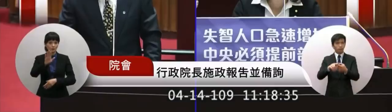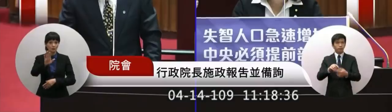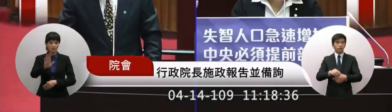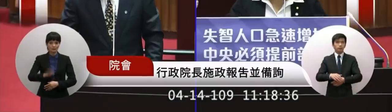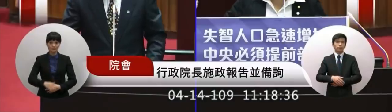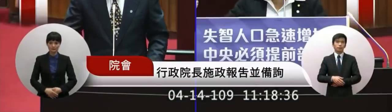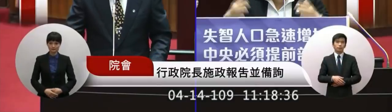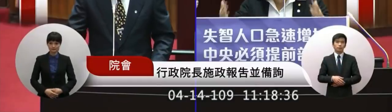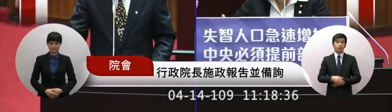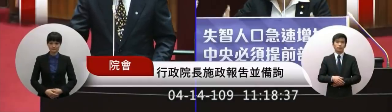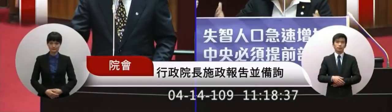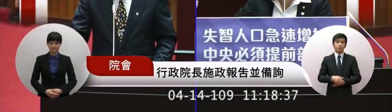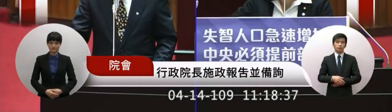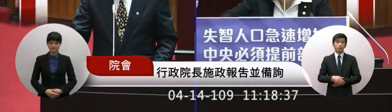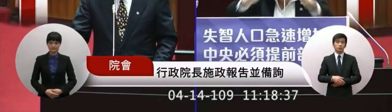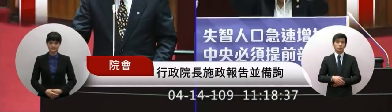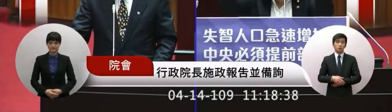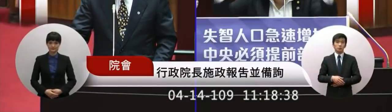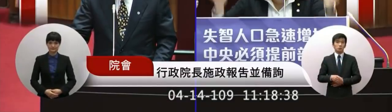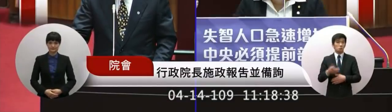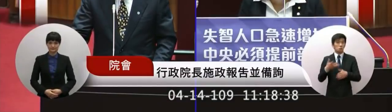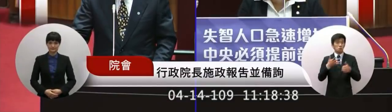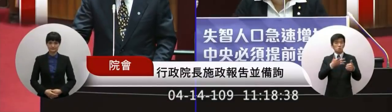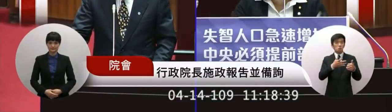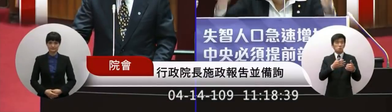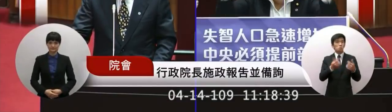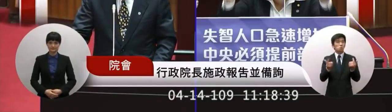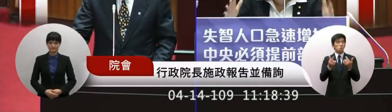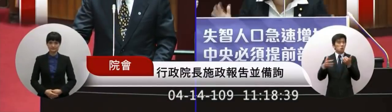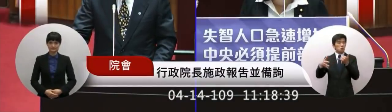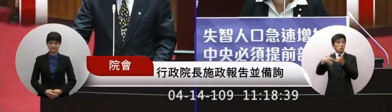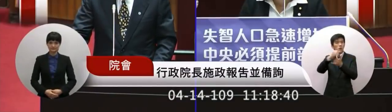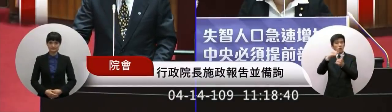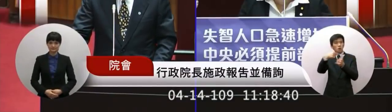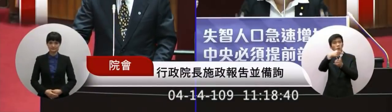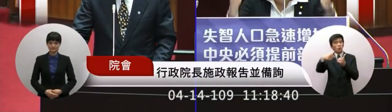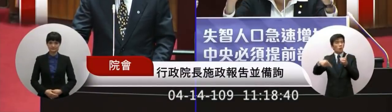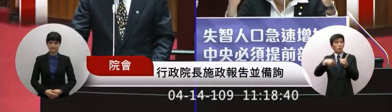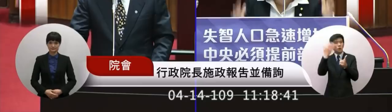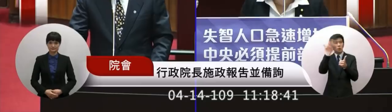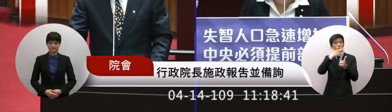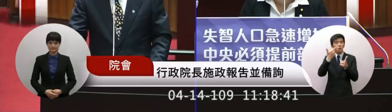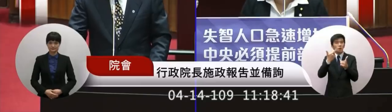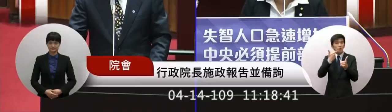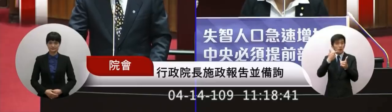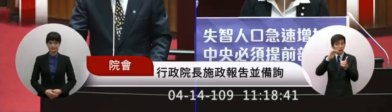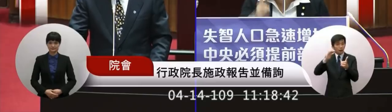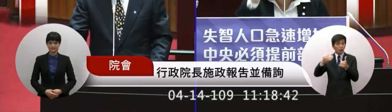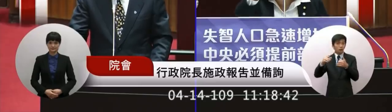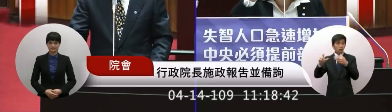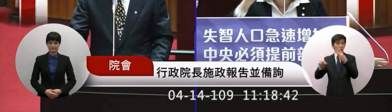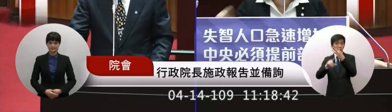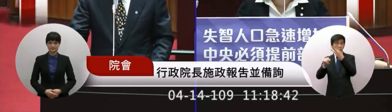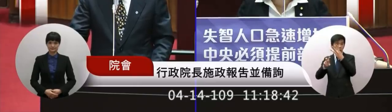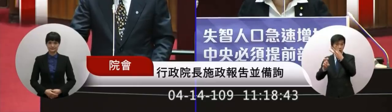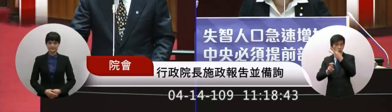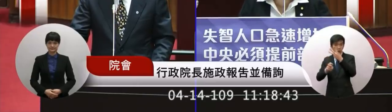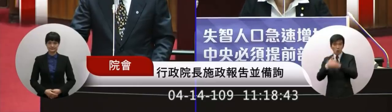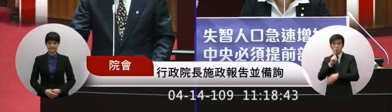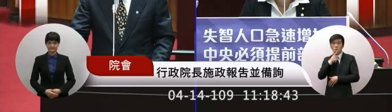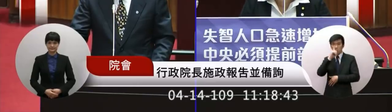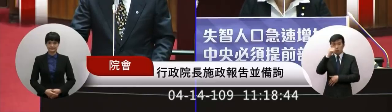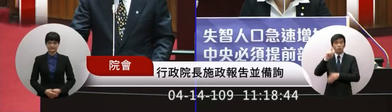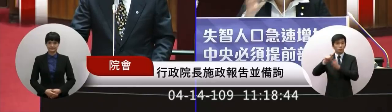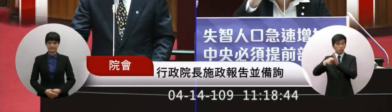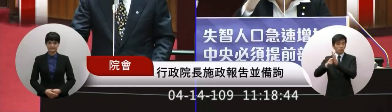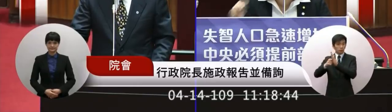可是我是說你了解全台灣這個美樂的都市裡面三月二十跟家裡子而已